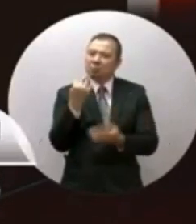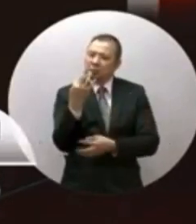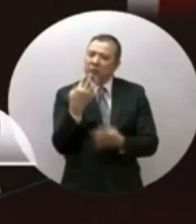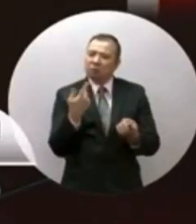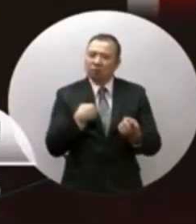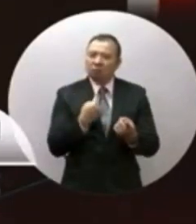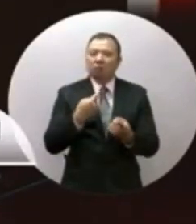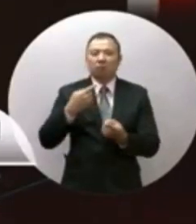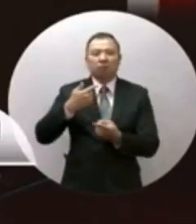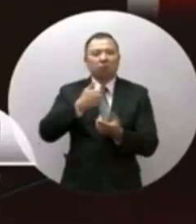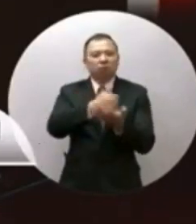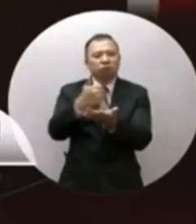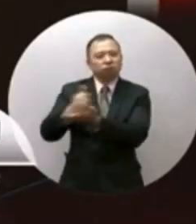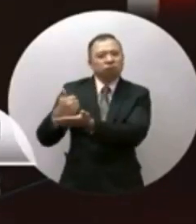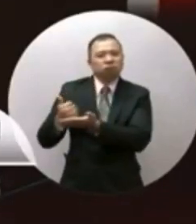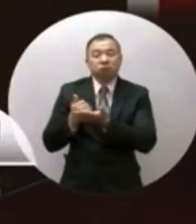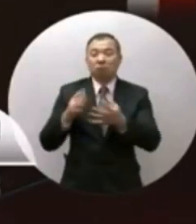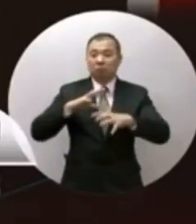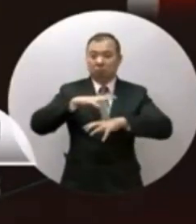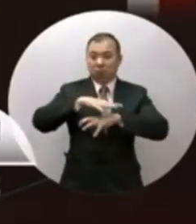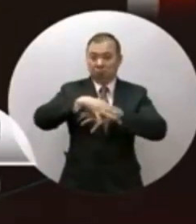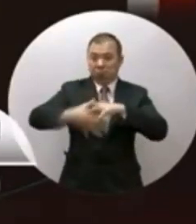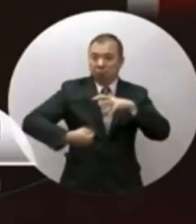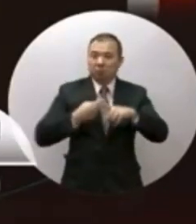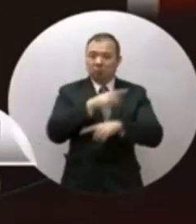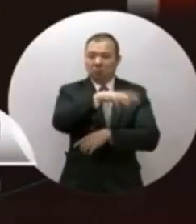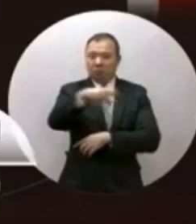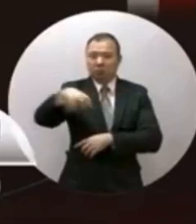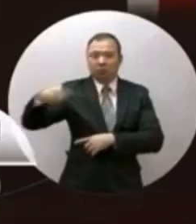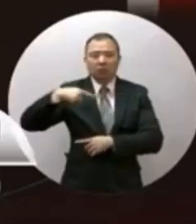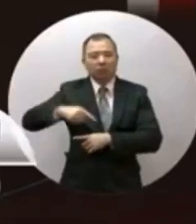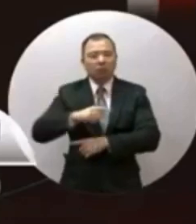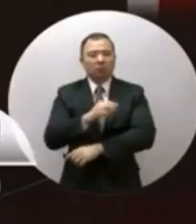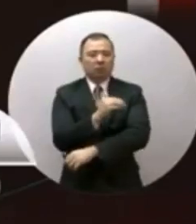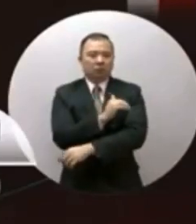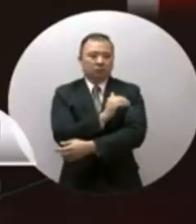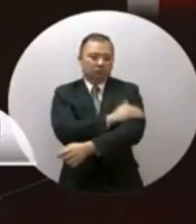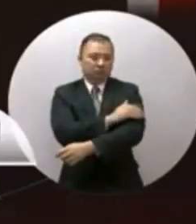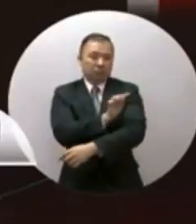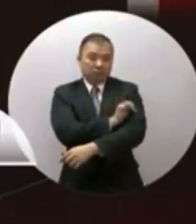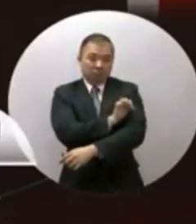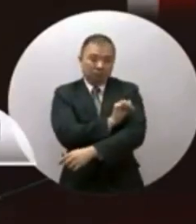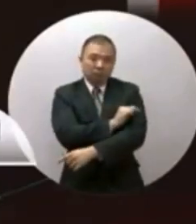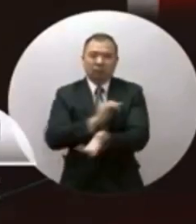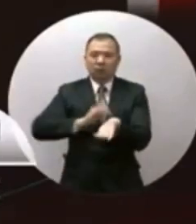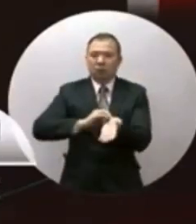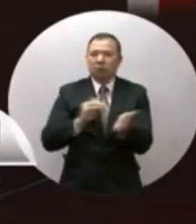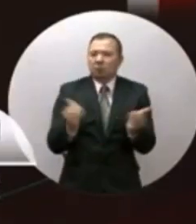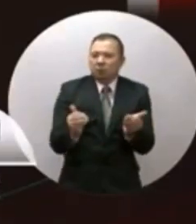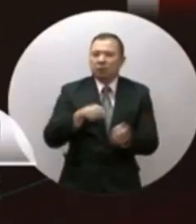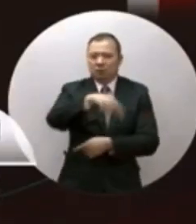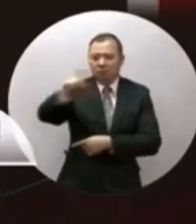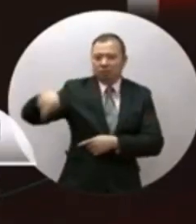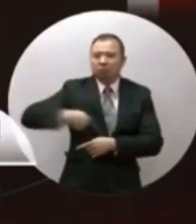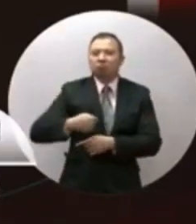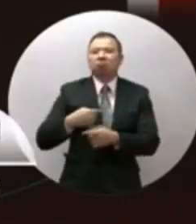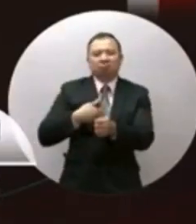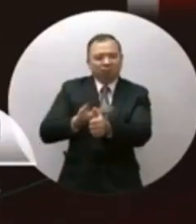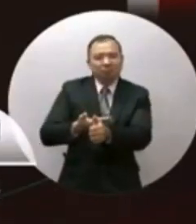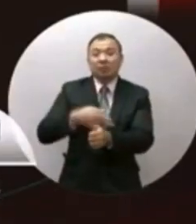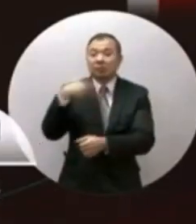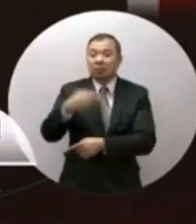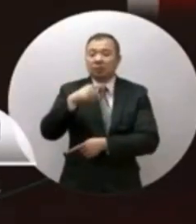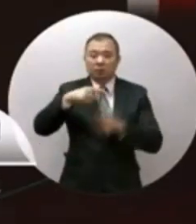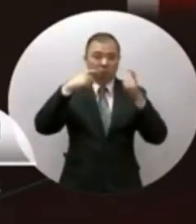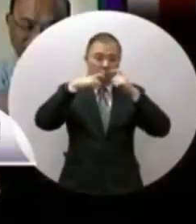国外，供医护人员来使用。而对于口罩的购买